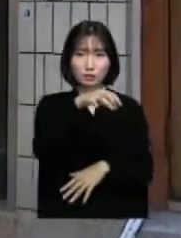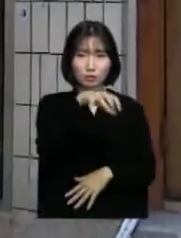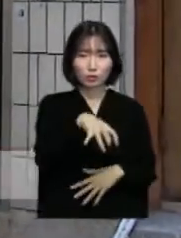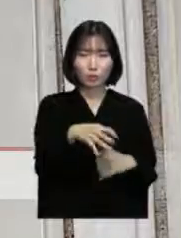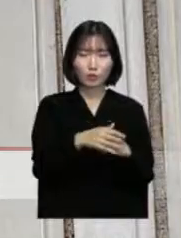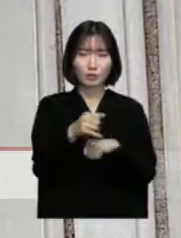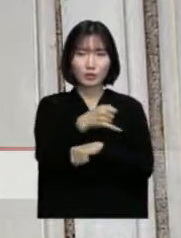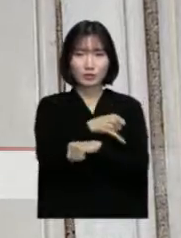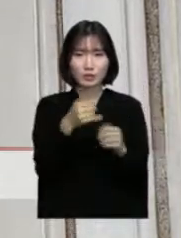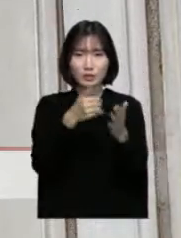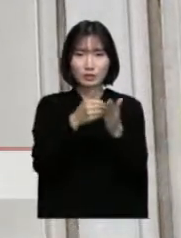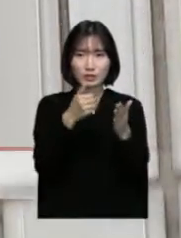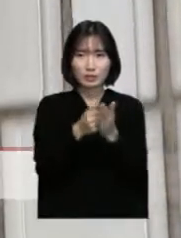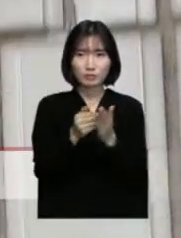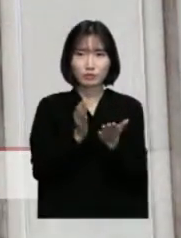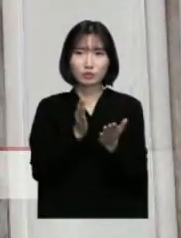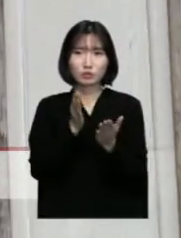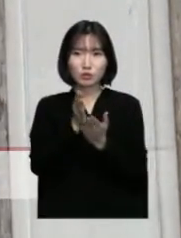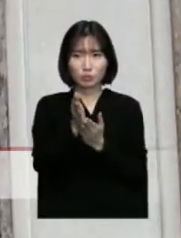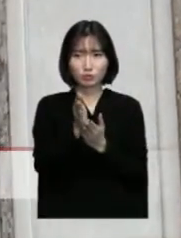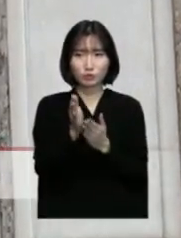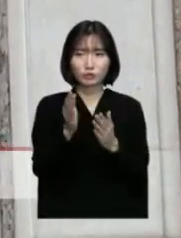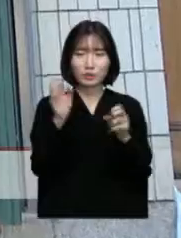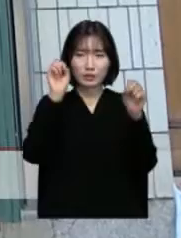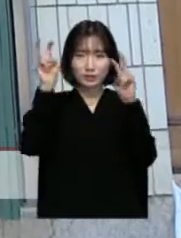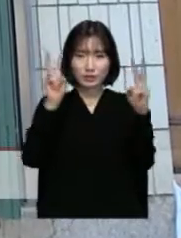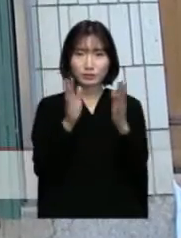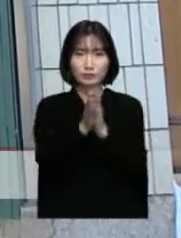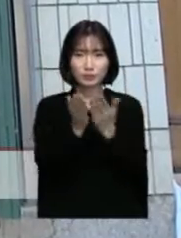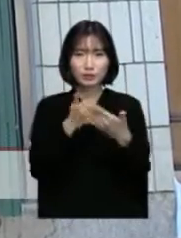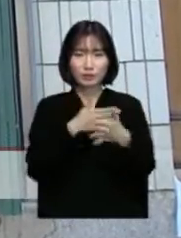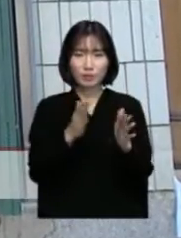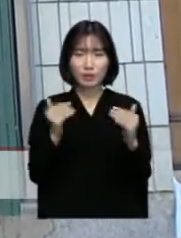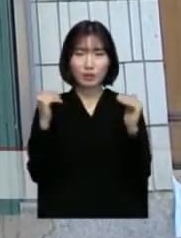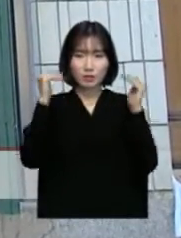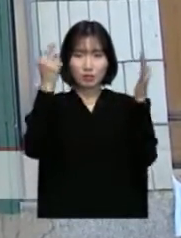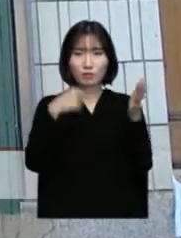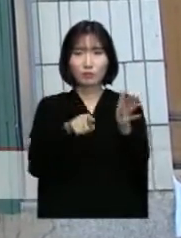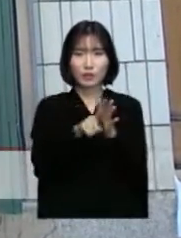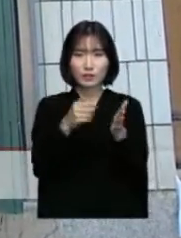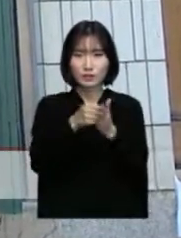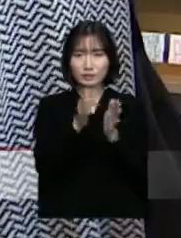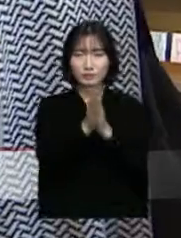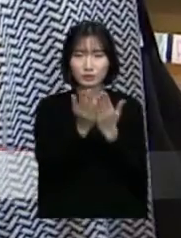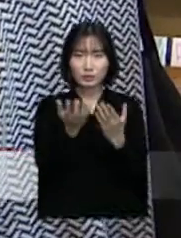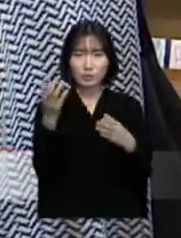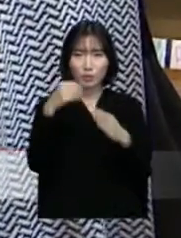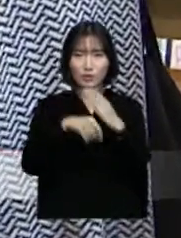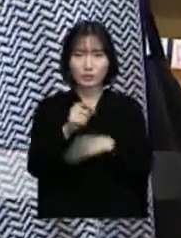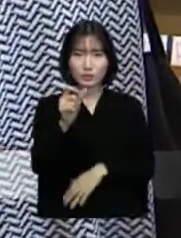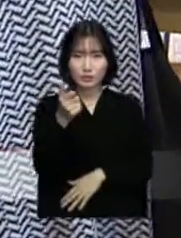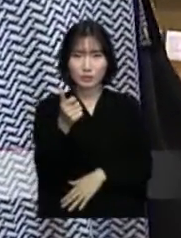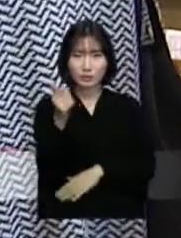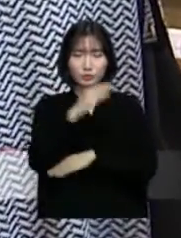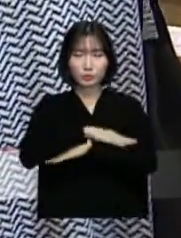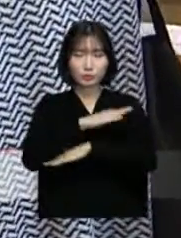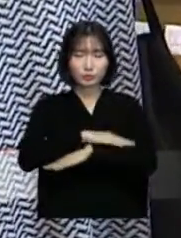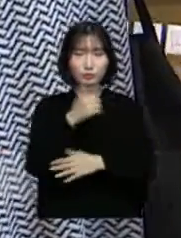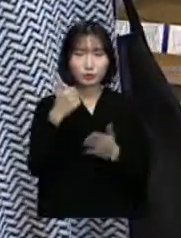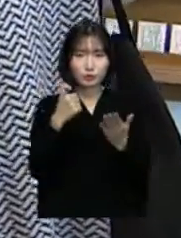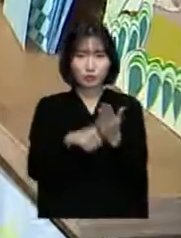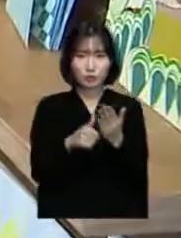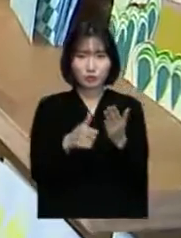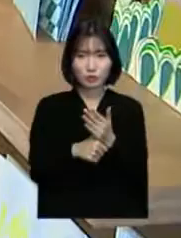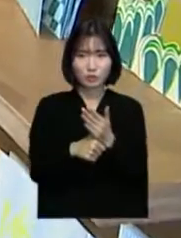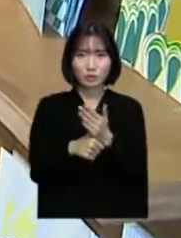디자인 그림 서적 전문 의 사슴 책방 입니다 어른들을 위한 그림책 을 비롯해 소규모 출판 물들을 취급하면서